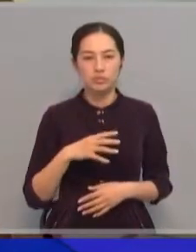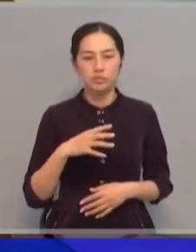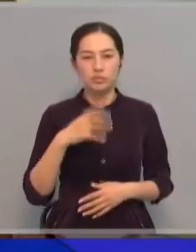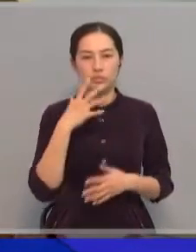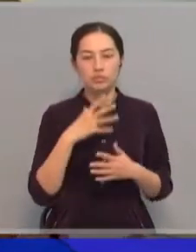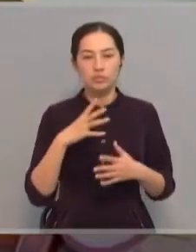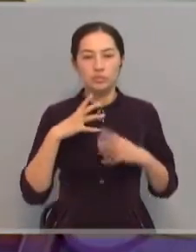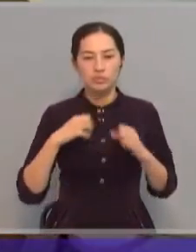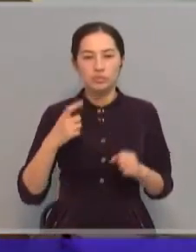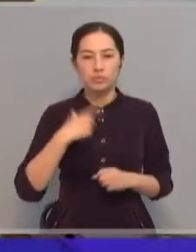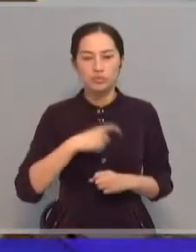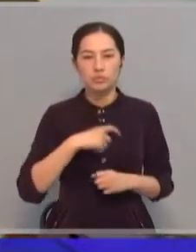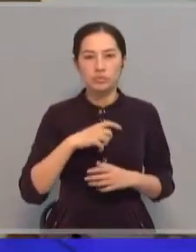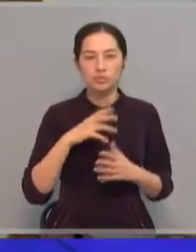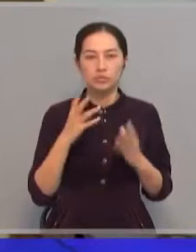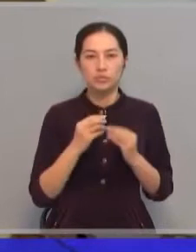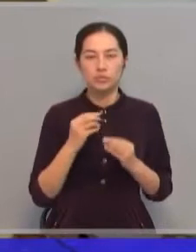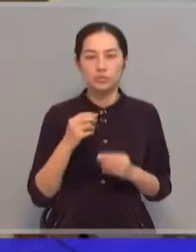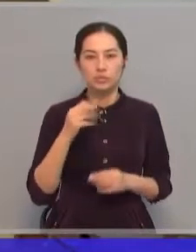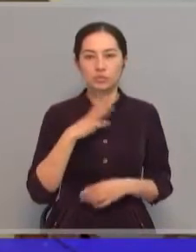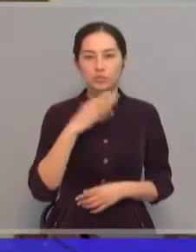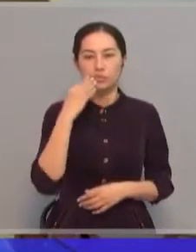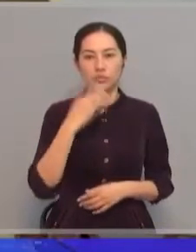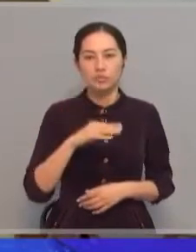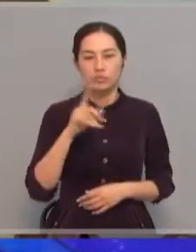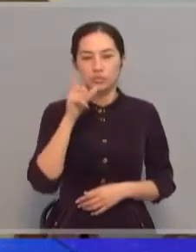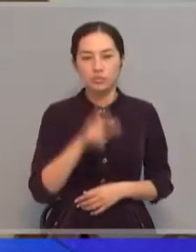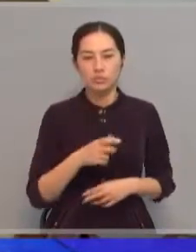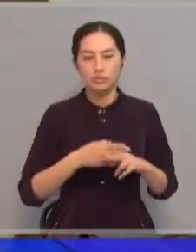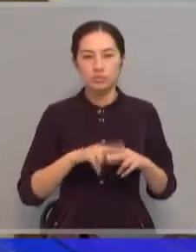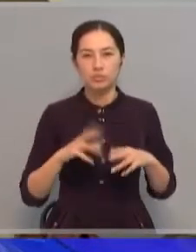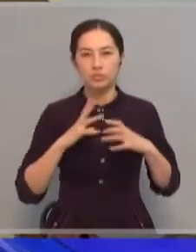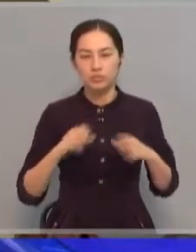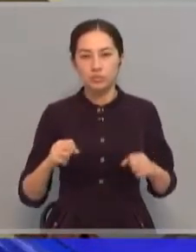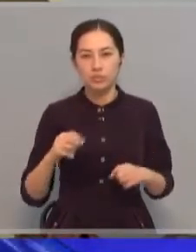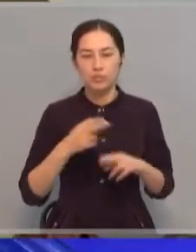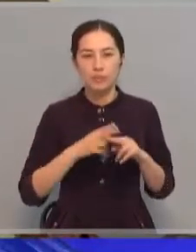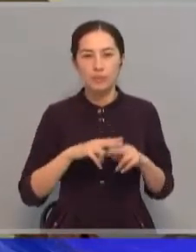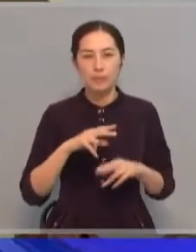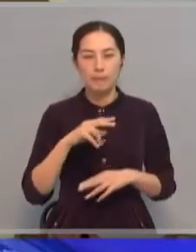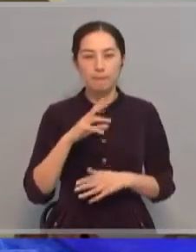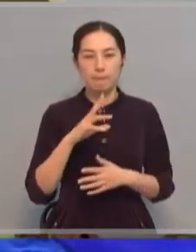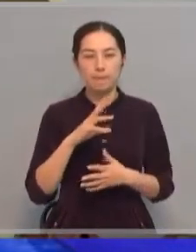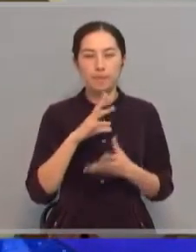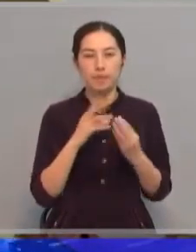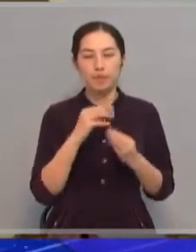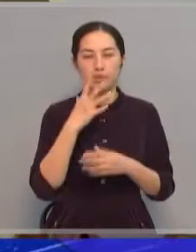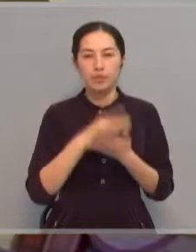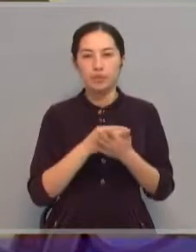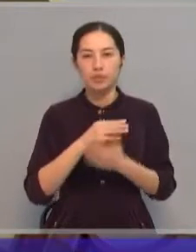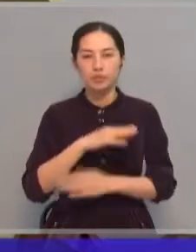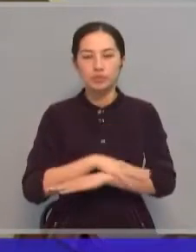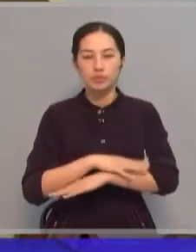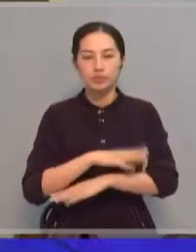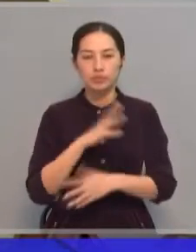батыр сезіп қалып, сондай мықты ағамыздың жолында рөлінде ойнау деген маған үшін абырой. Өзім сондай жерде